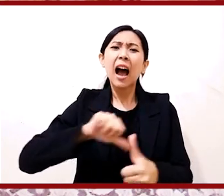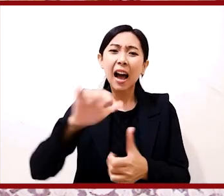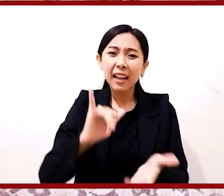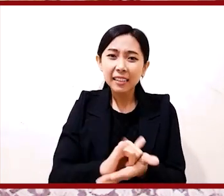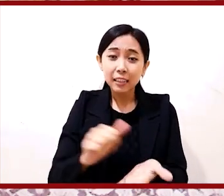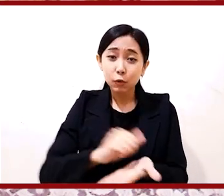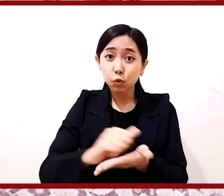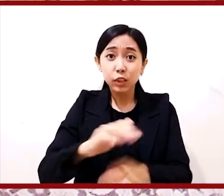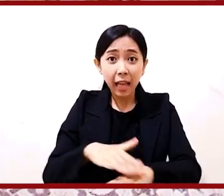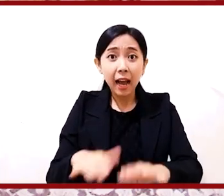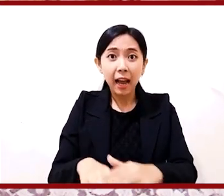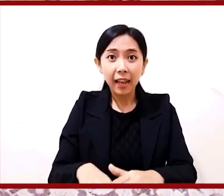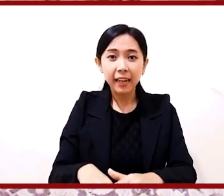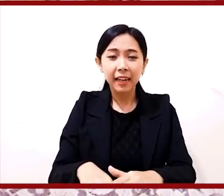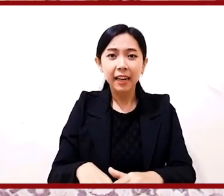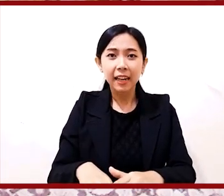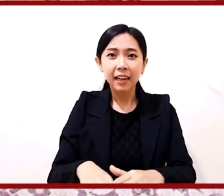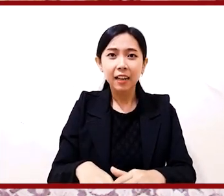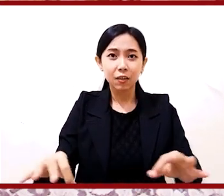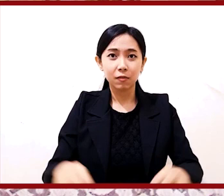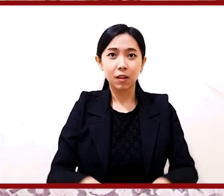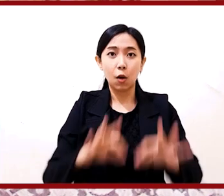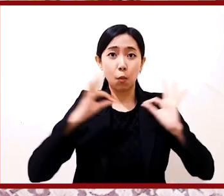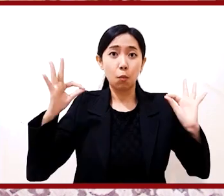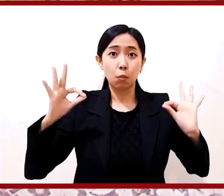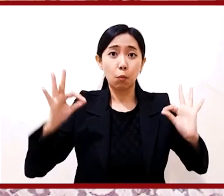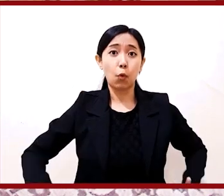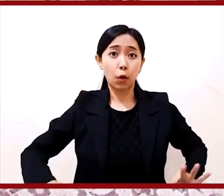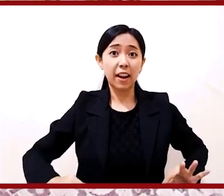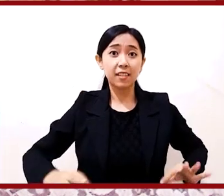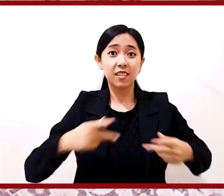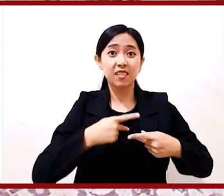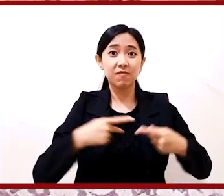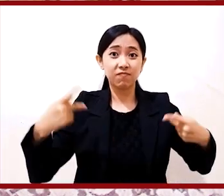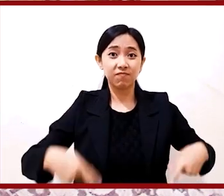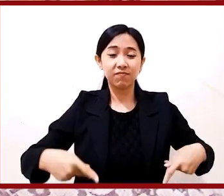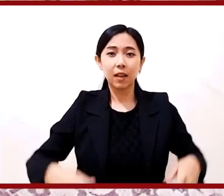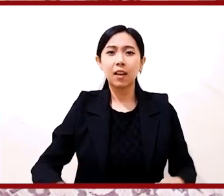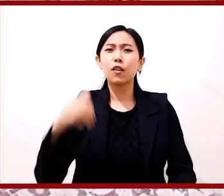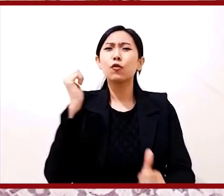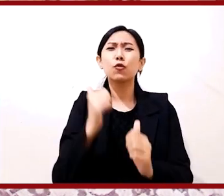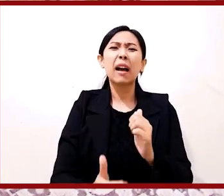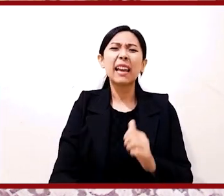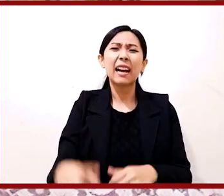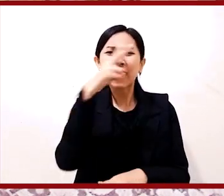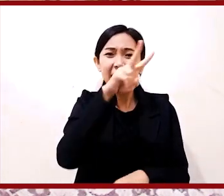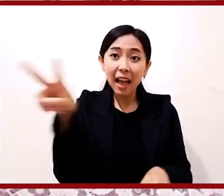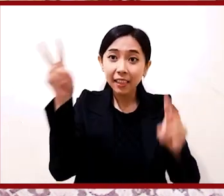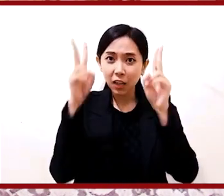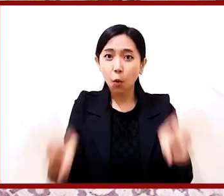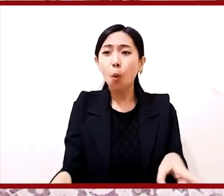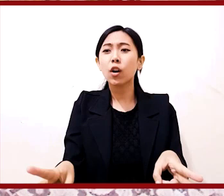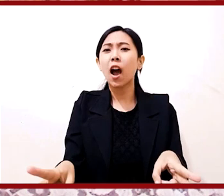tindakan mencuci tangan yang dilakukan para pemimpin agama saat itu sekadar supaya dilihat